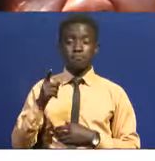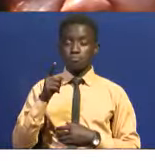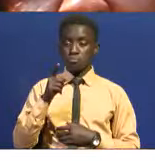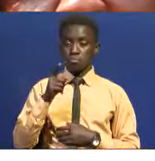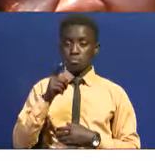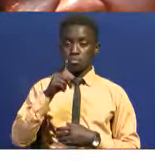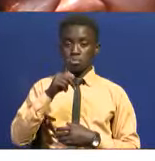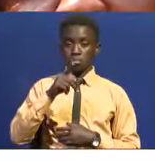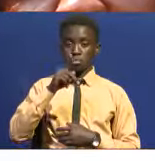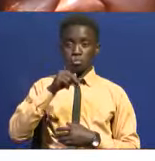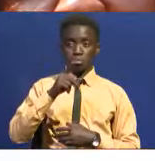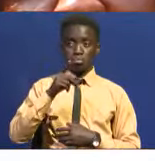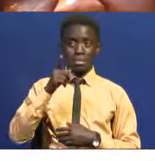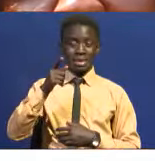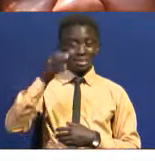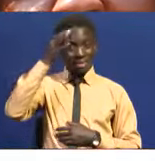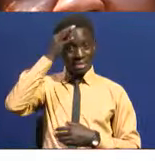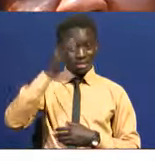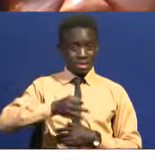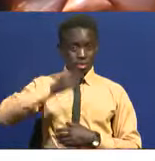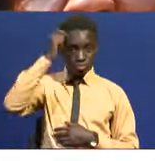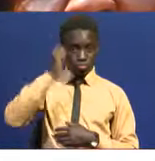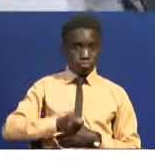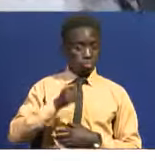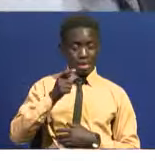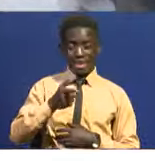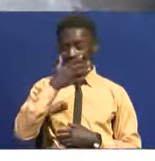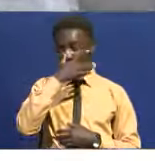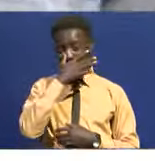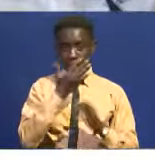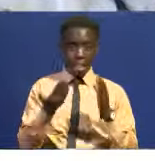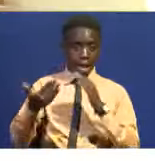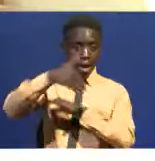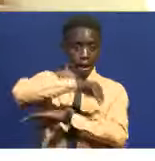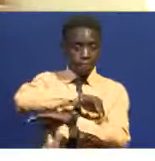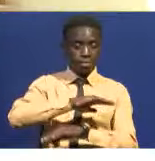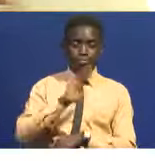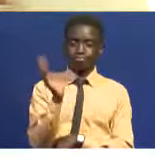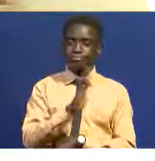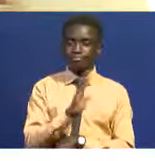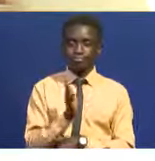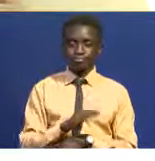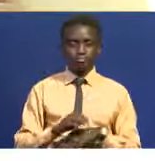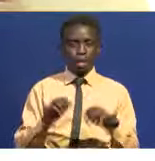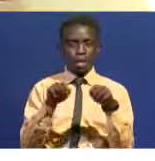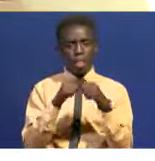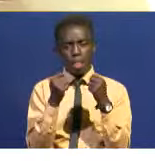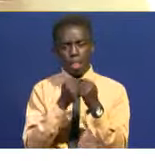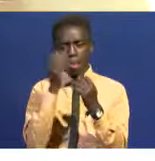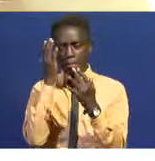maligned, is not tainted, and is not compromised. Ruth Wamboi, Darubini.